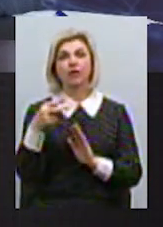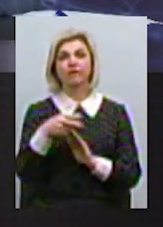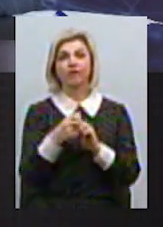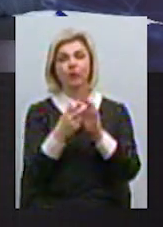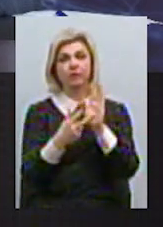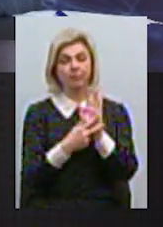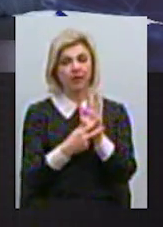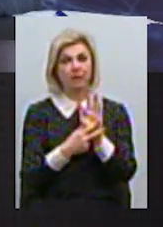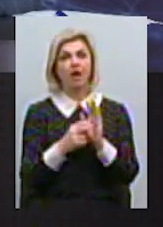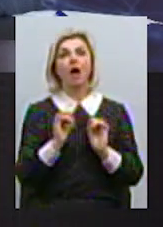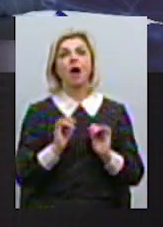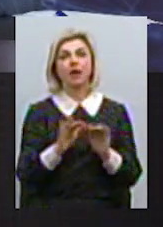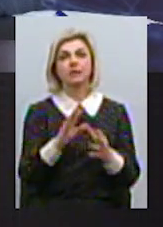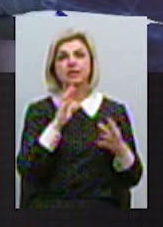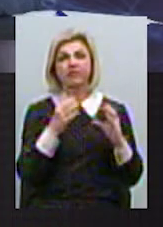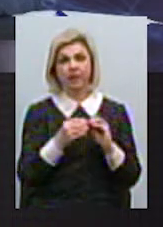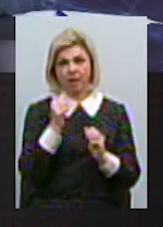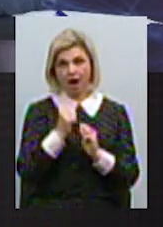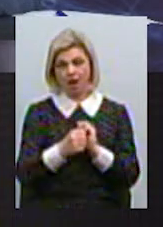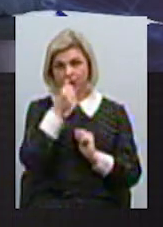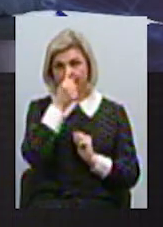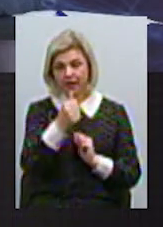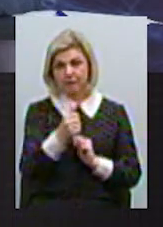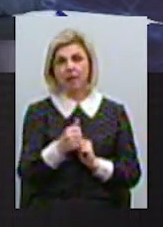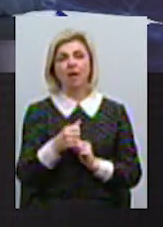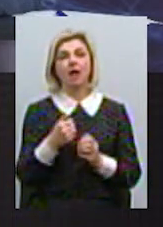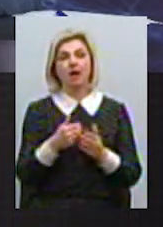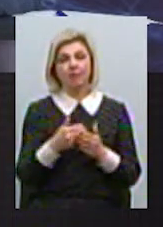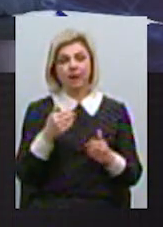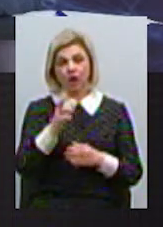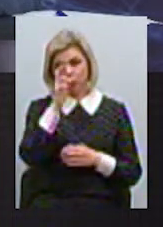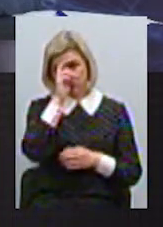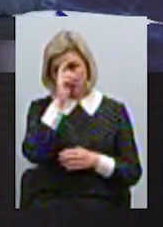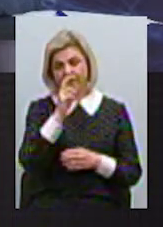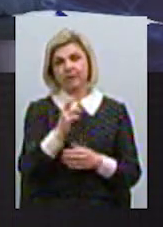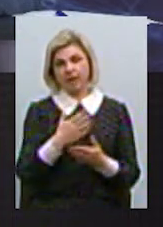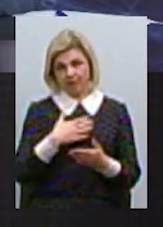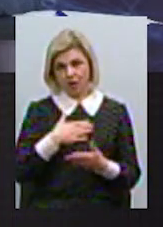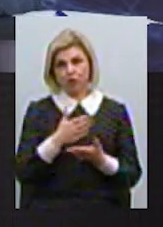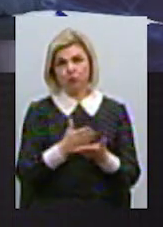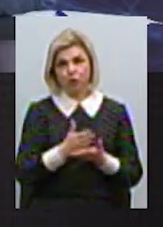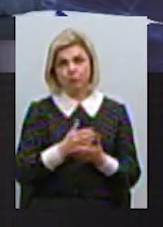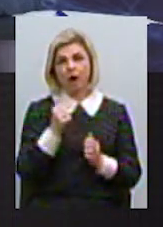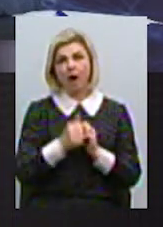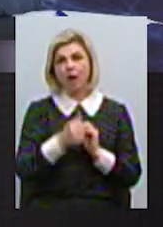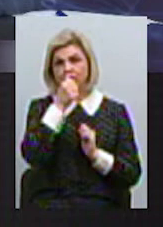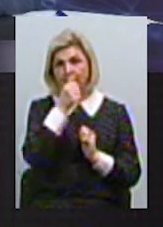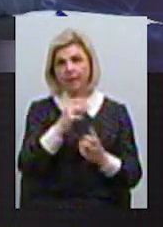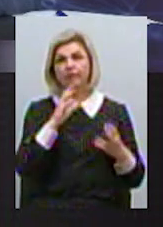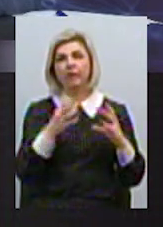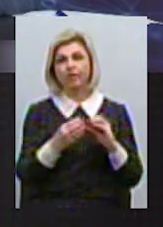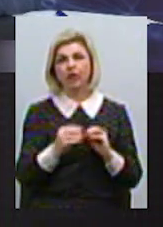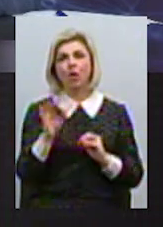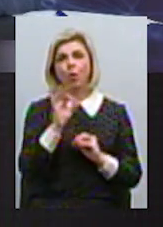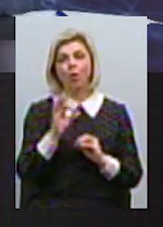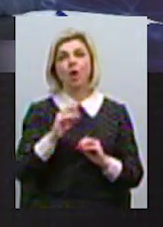році акцію звіту щомісяця перед тим роботи Державної виконавчої служби. Кожного місяця ми звітуємо перед громадськістю і